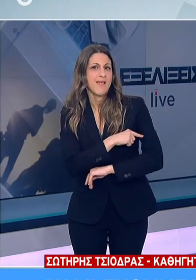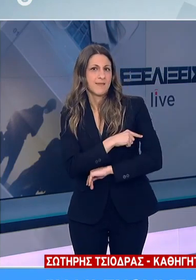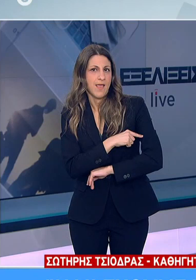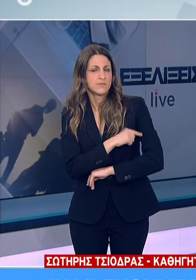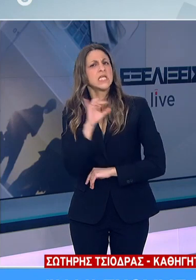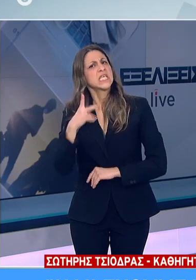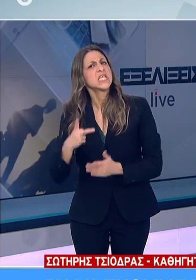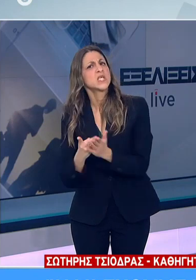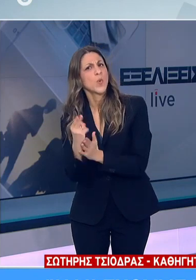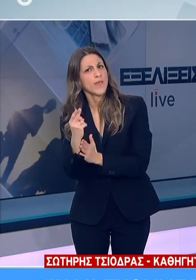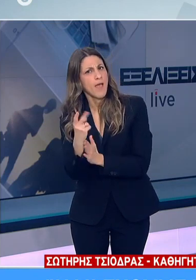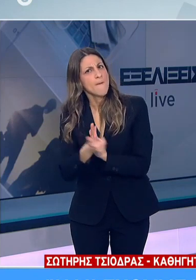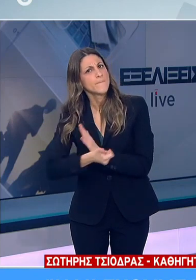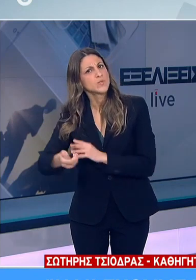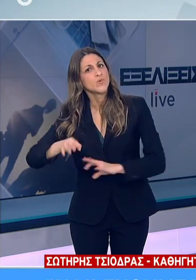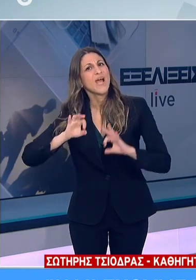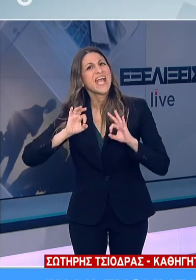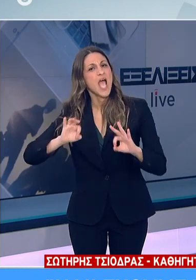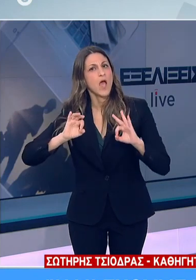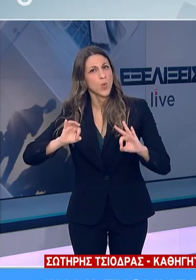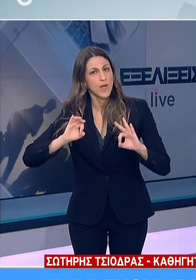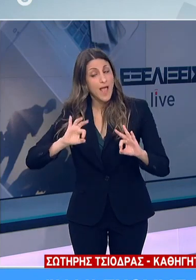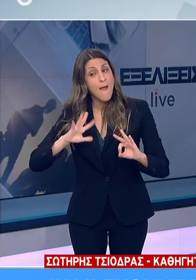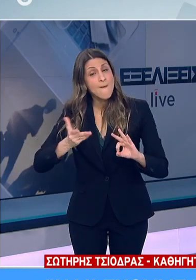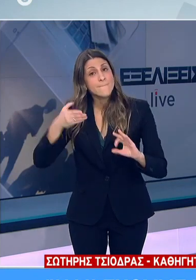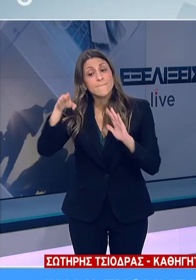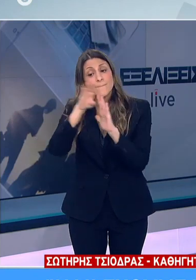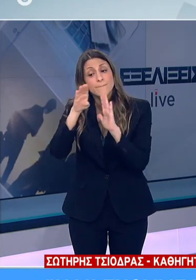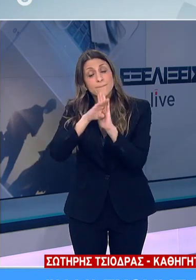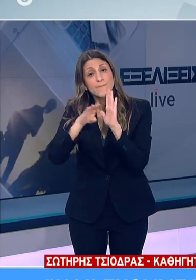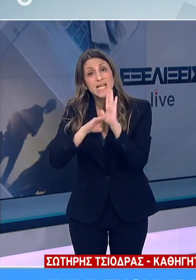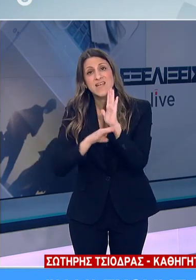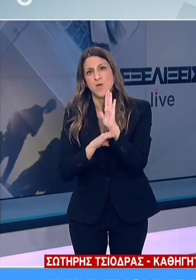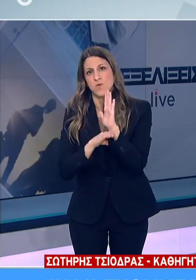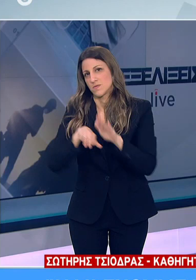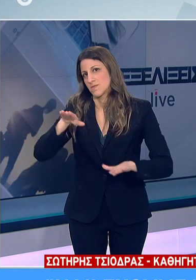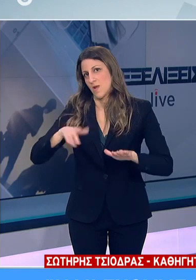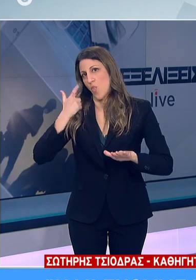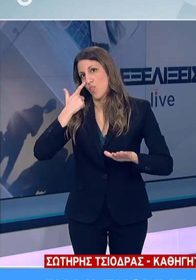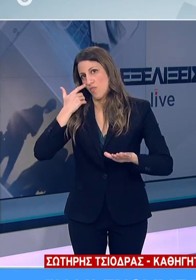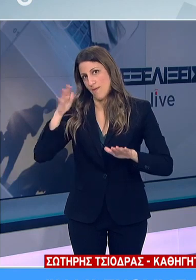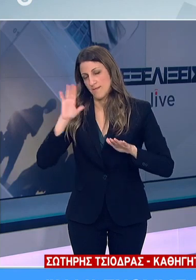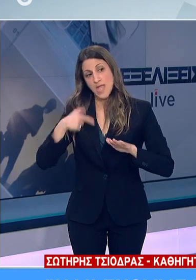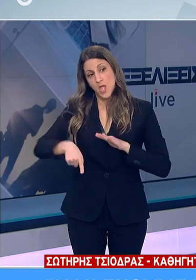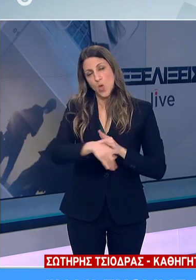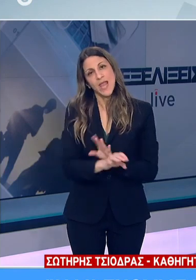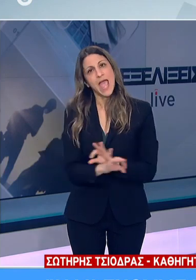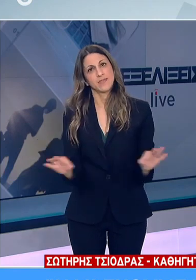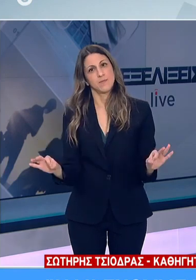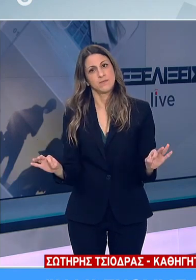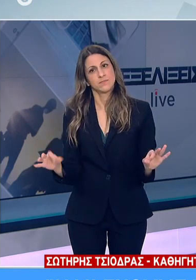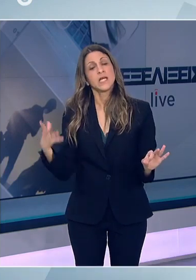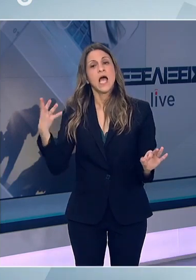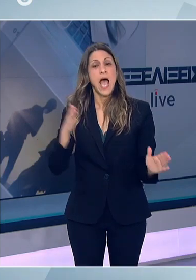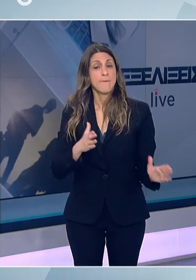και προϋποθέσεις. Ανά πάσα στιγμή θα είμαστε σε ετοιμότητα να αντιμετωπίσουμε οποιαδήποτε κατάσταση και ναι, θα υπάρχουν και δομές